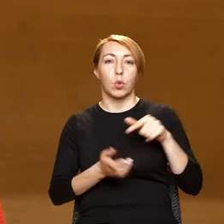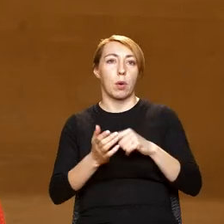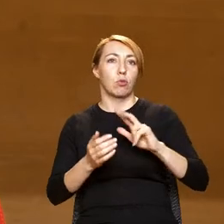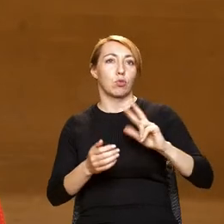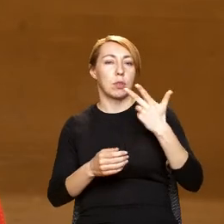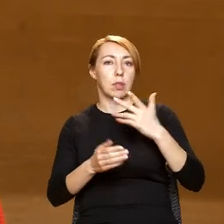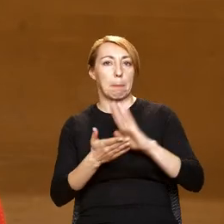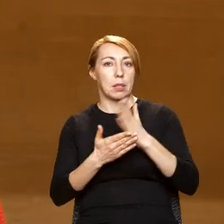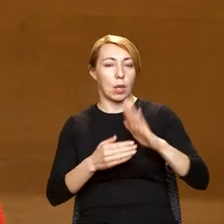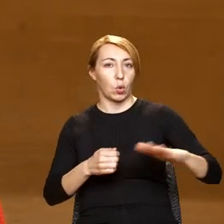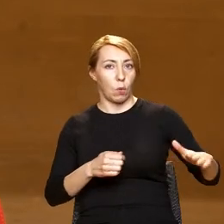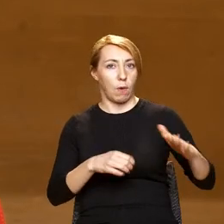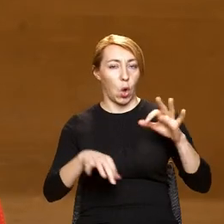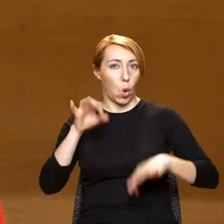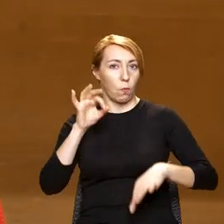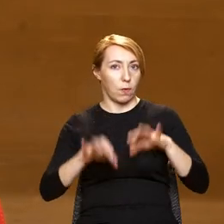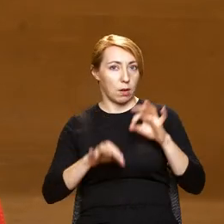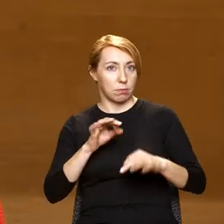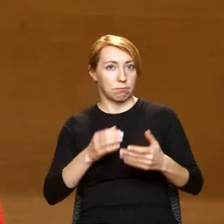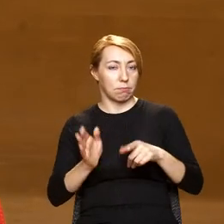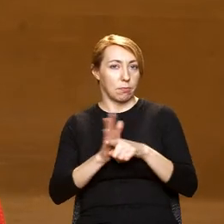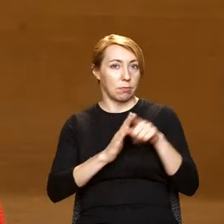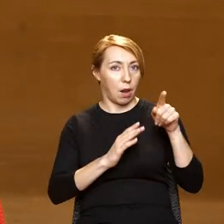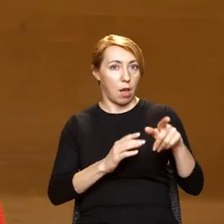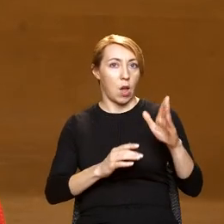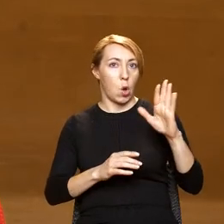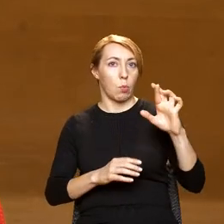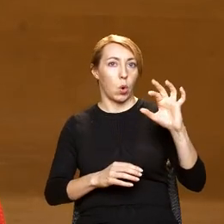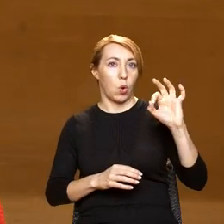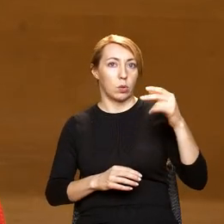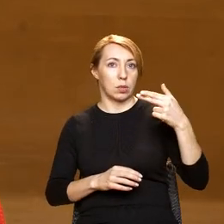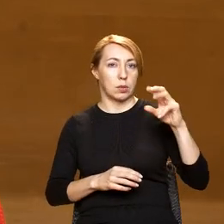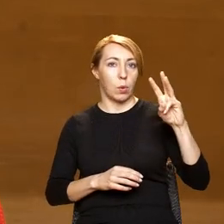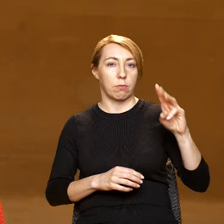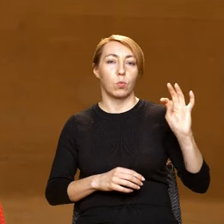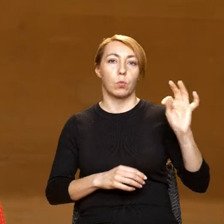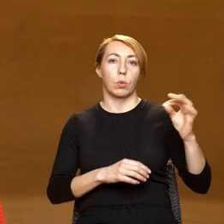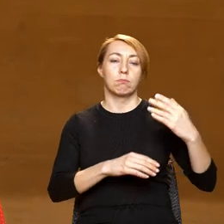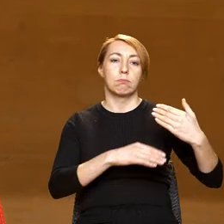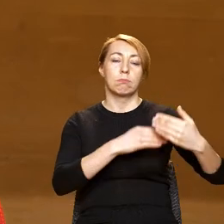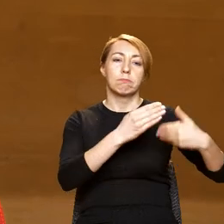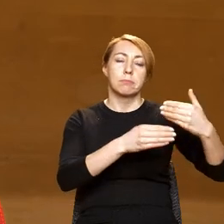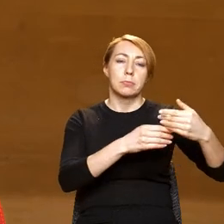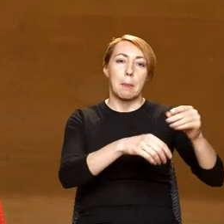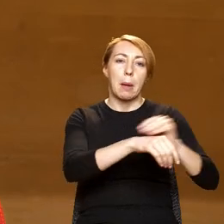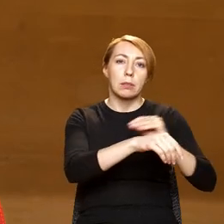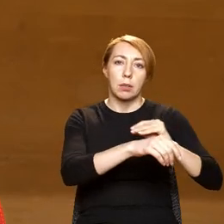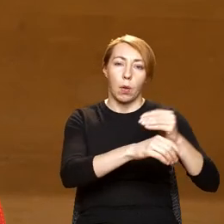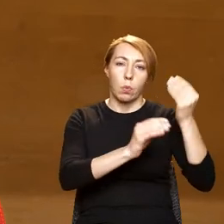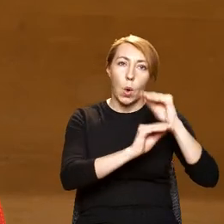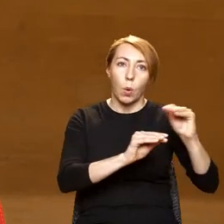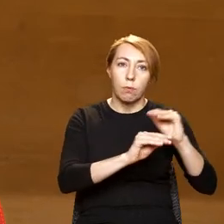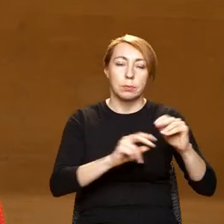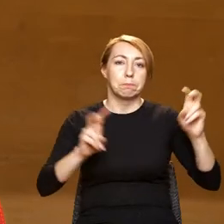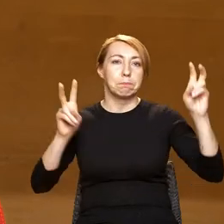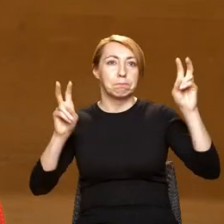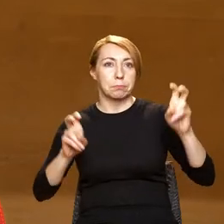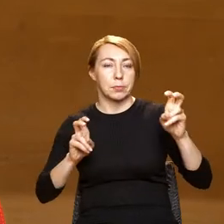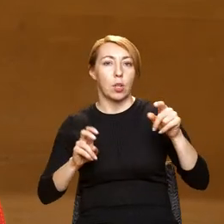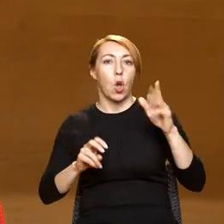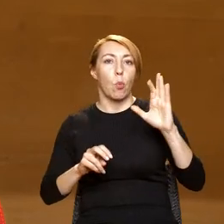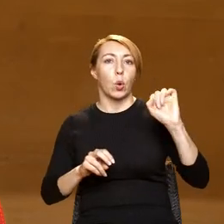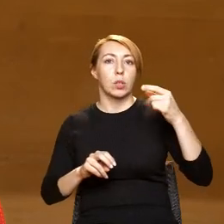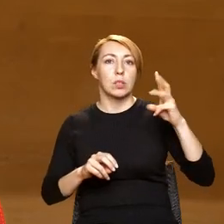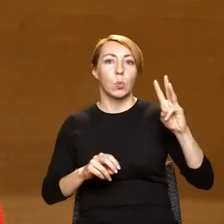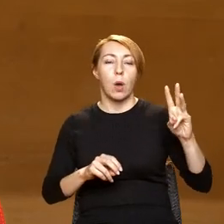międzynarodowa konferencja poświęcona Bronisławowi Piłsudskiemu i jego dziedzictwu naukowemu. Tytuł konferencji to Bronisław